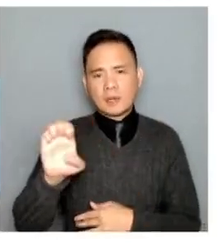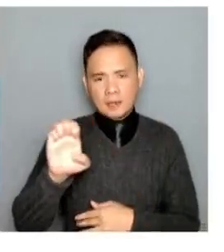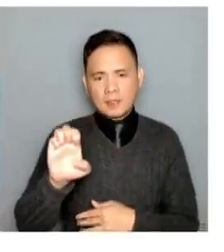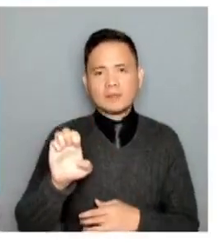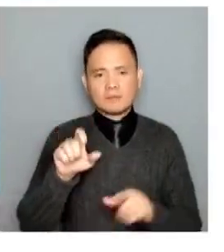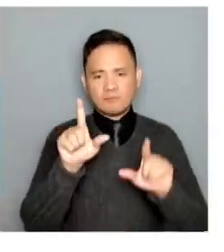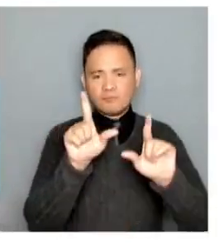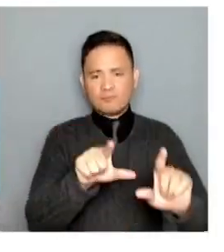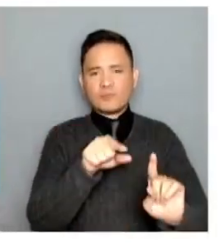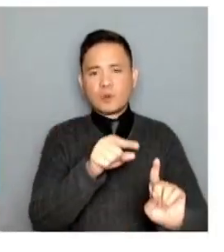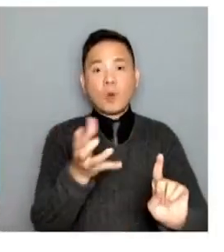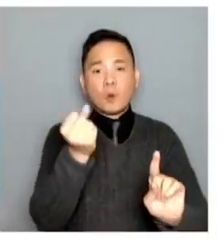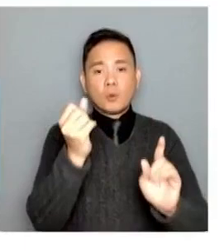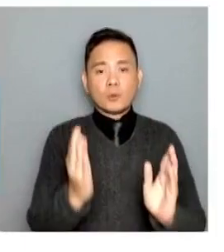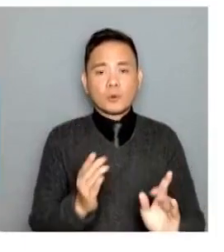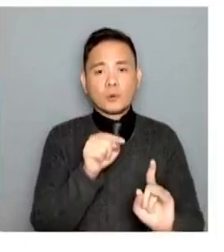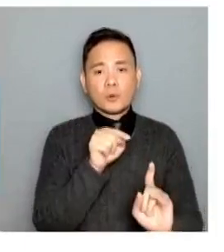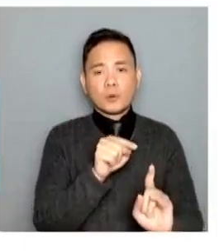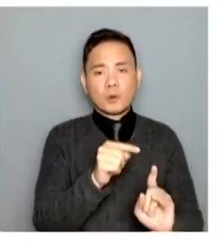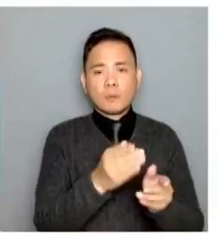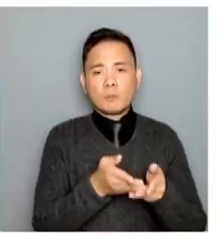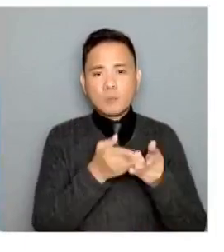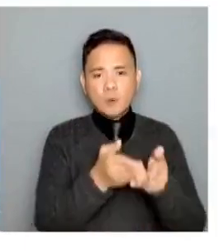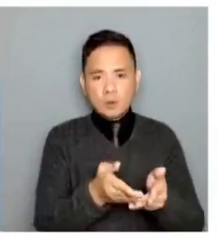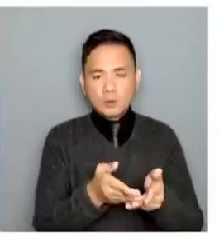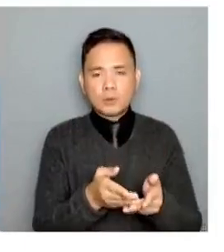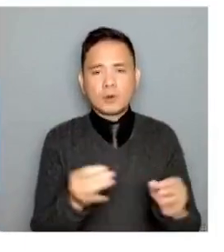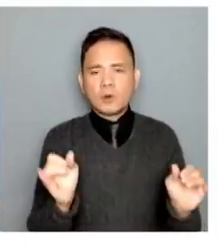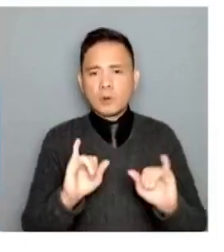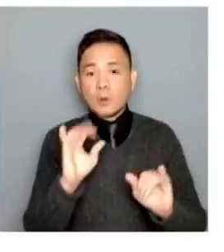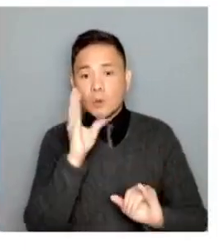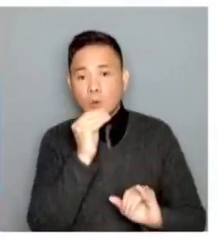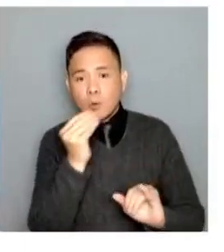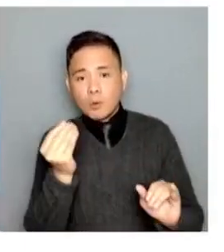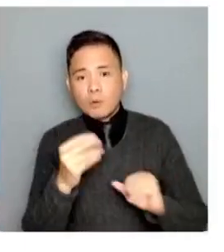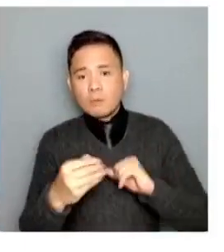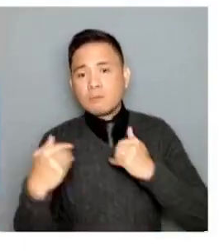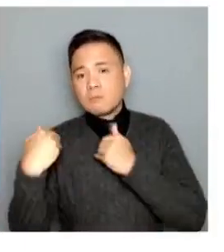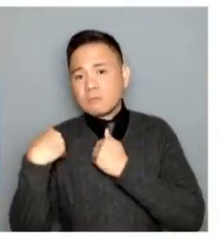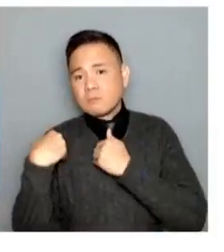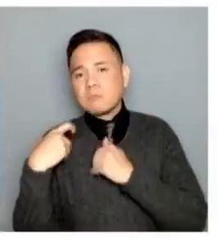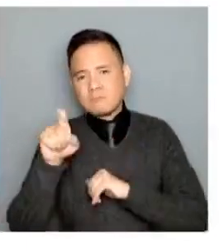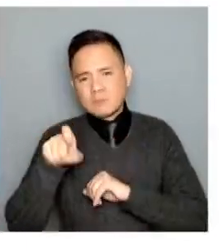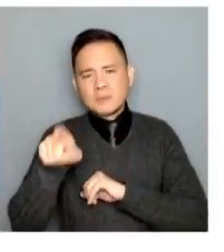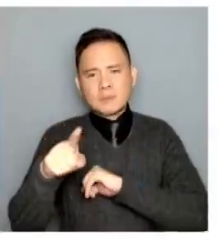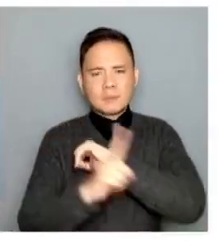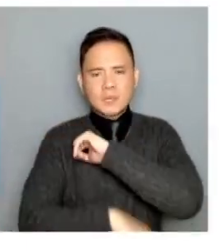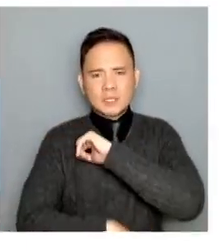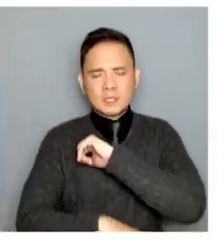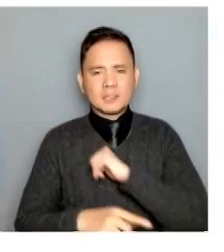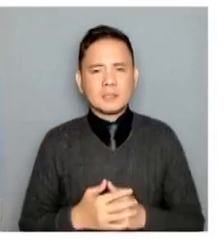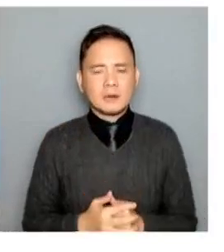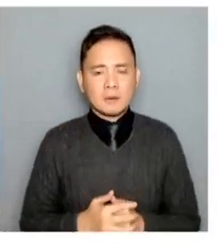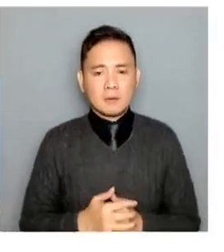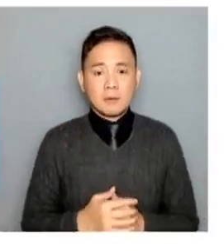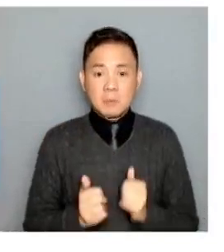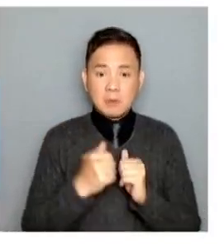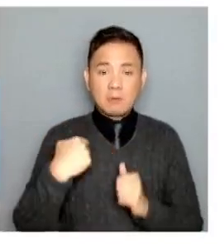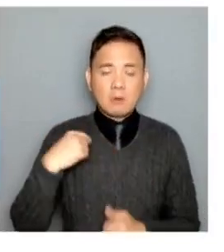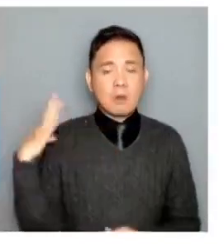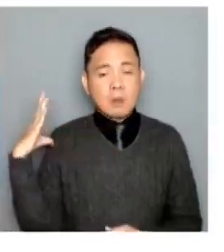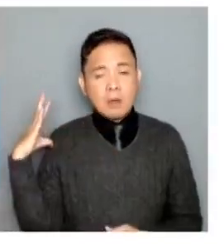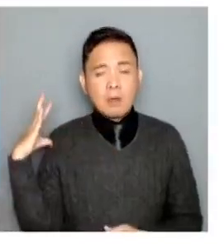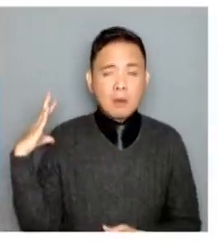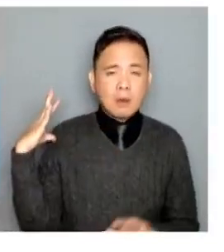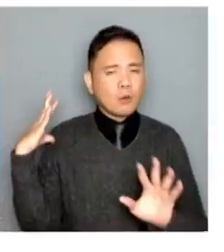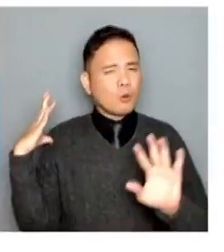barko and kung sino talagang dapat managot po. Kasi hindi naman po pwedeng kami ay maghihintay lang kung